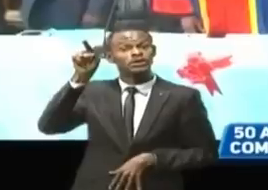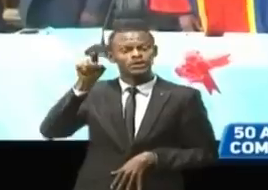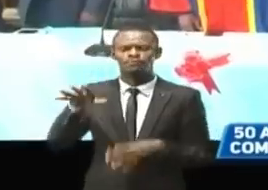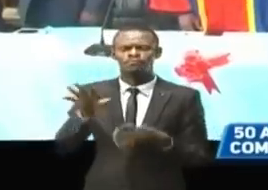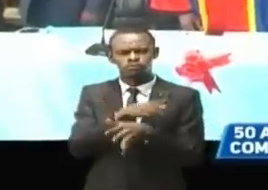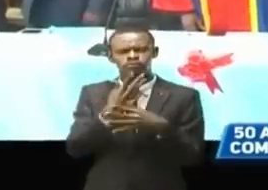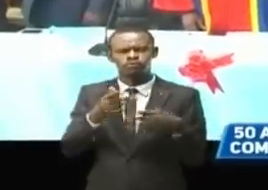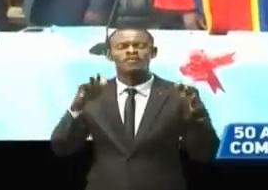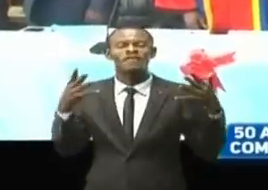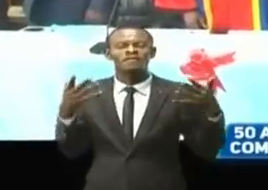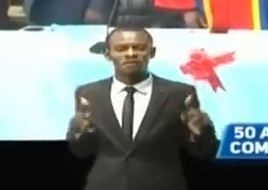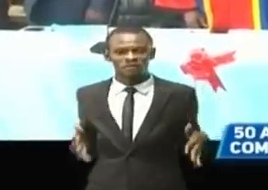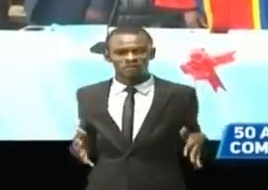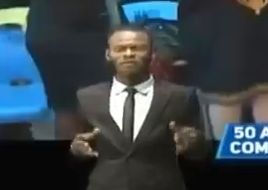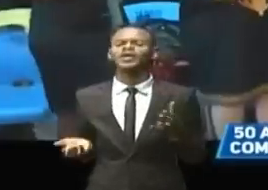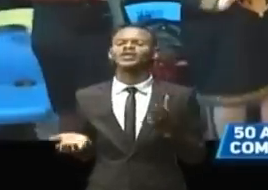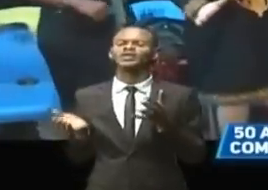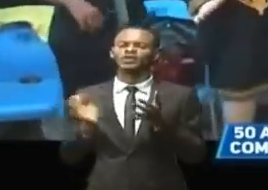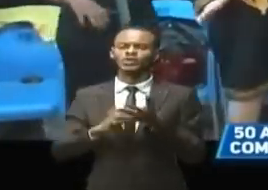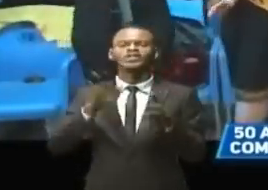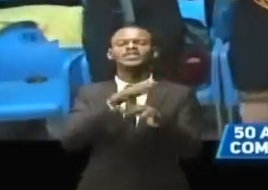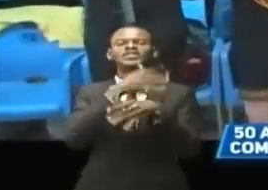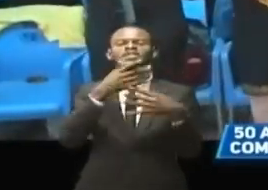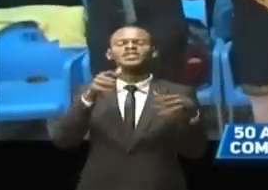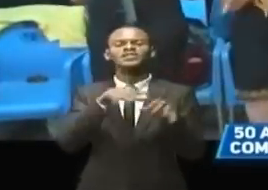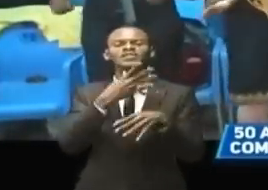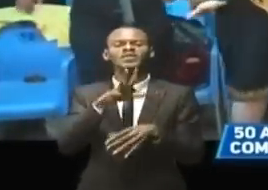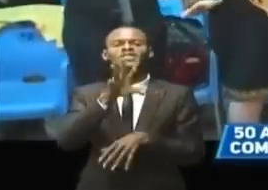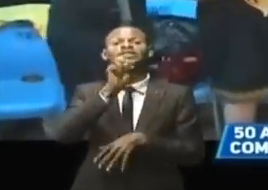l'hymne du cinquantenaire entonné,